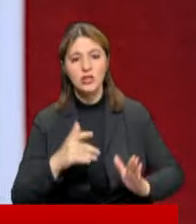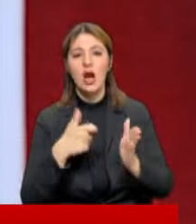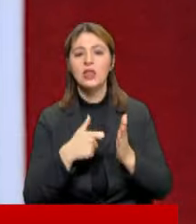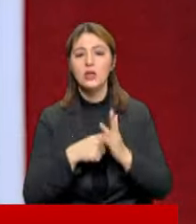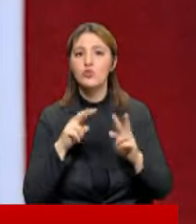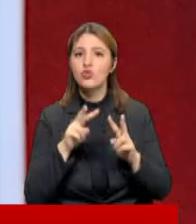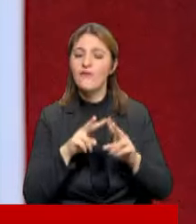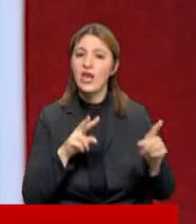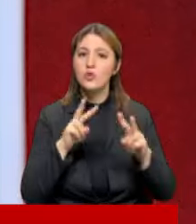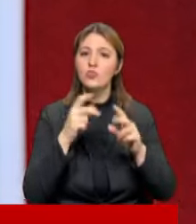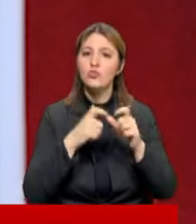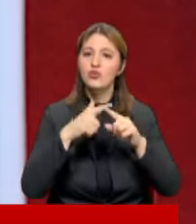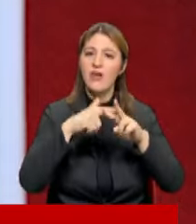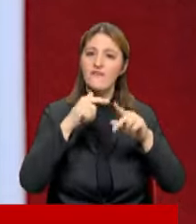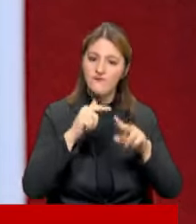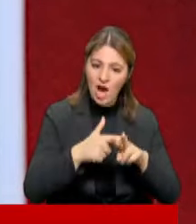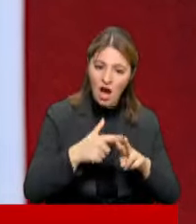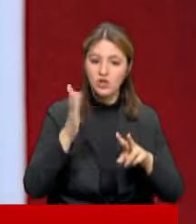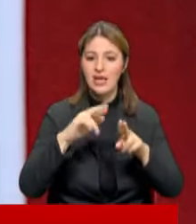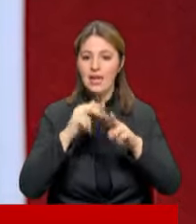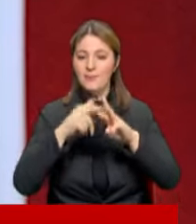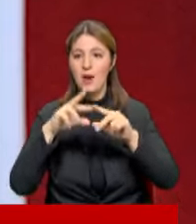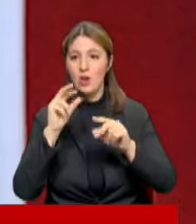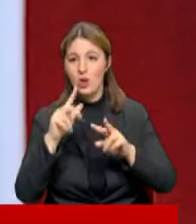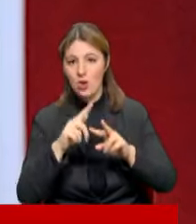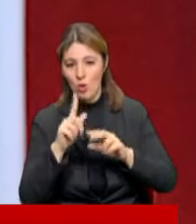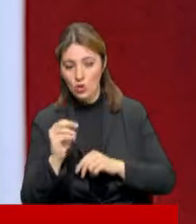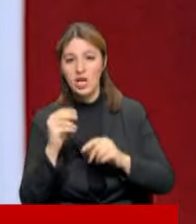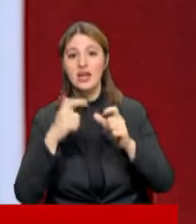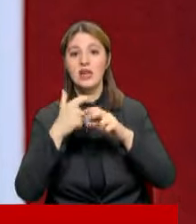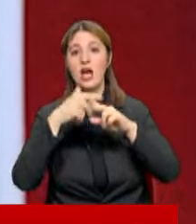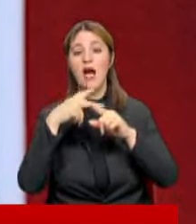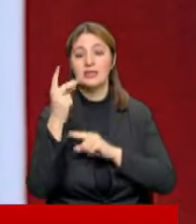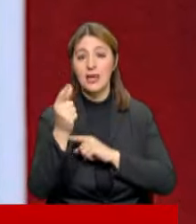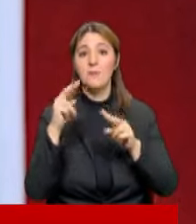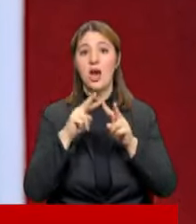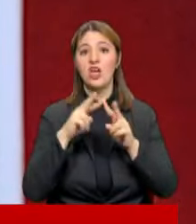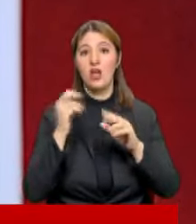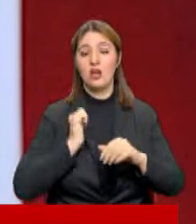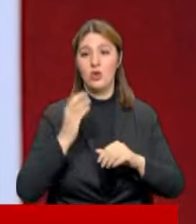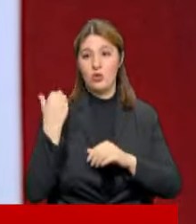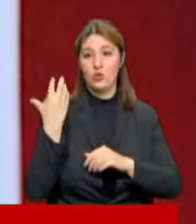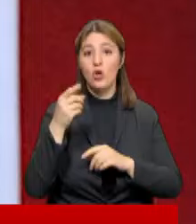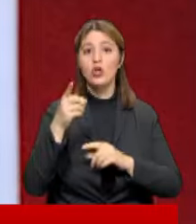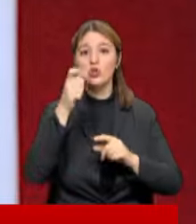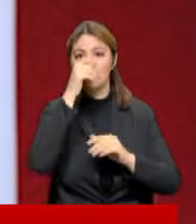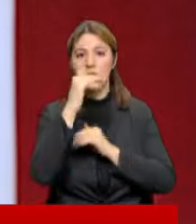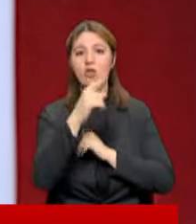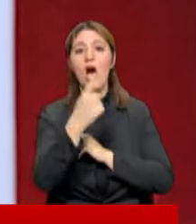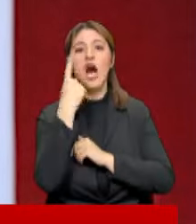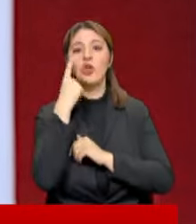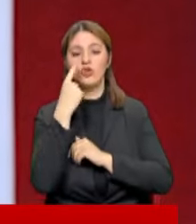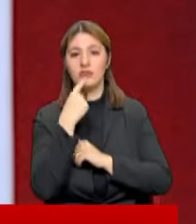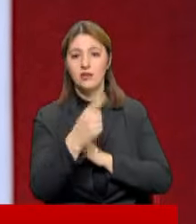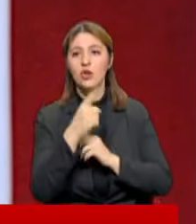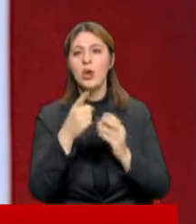Mustafayı Mustafa Kemal oldu Gazi Maraşal Mustafa Kemal oldu Türk milleti ona Atatürk dedi Mazlum